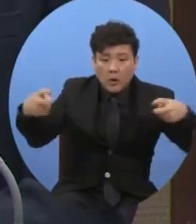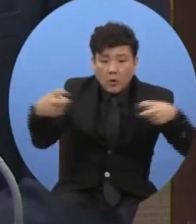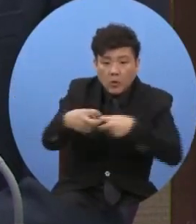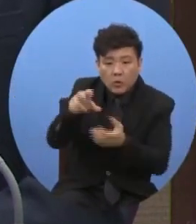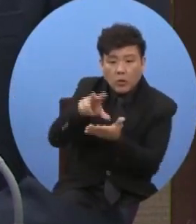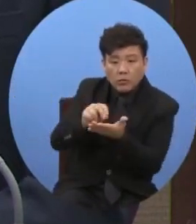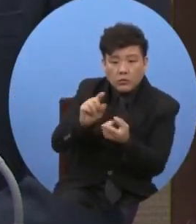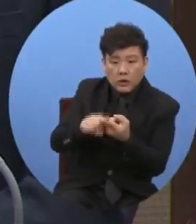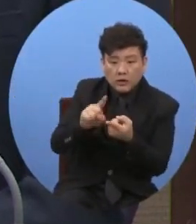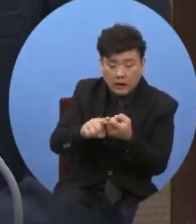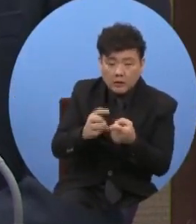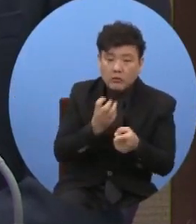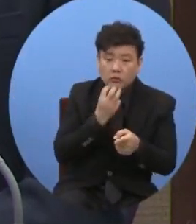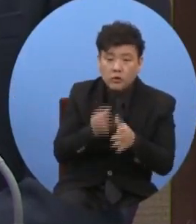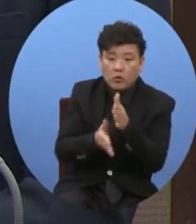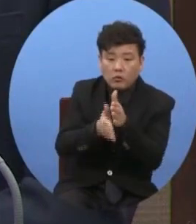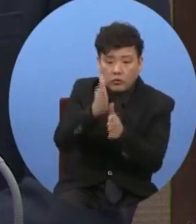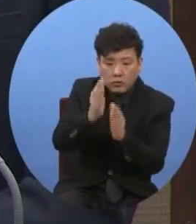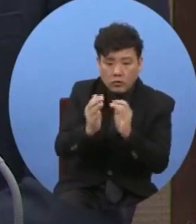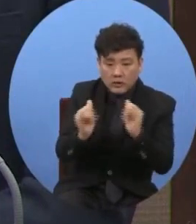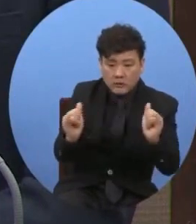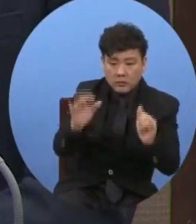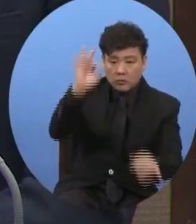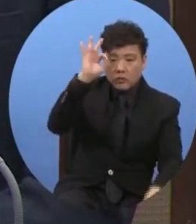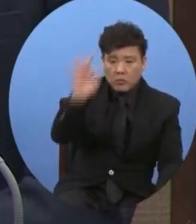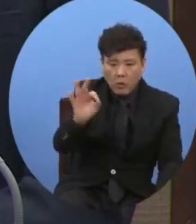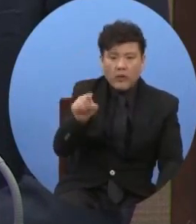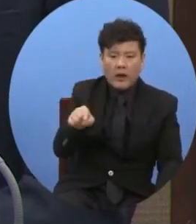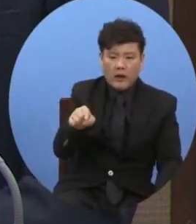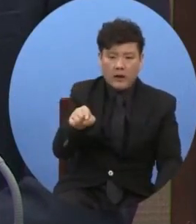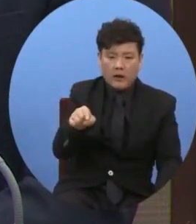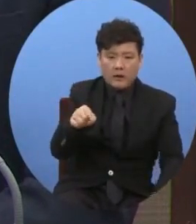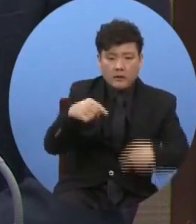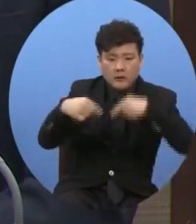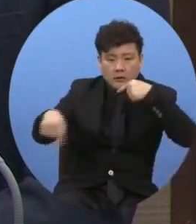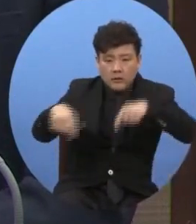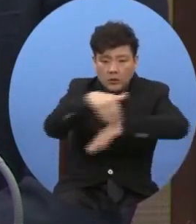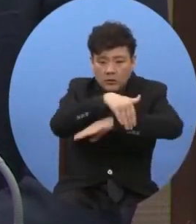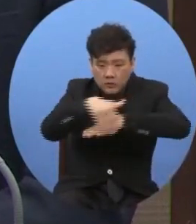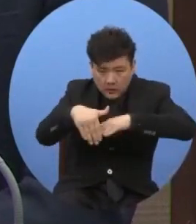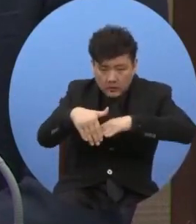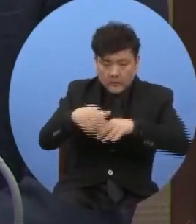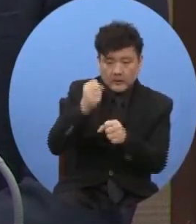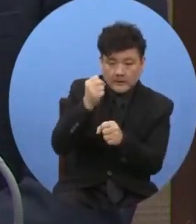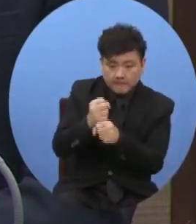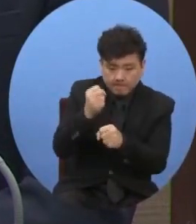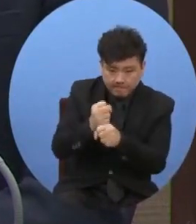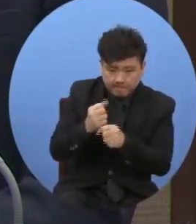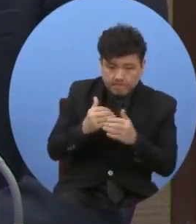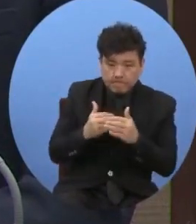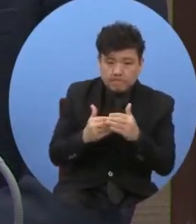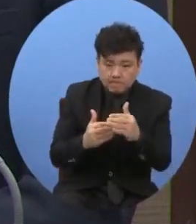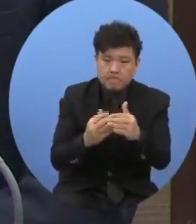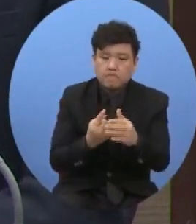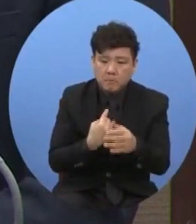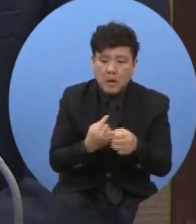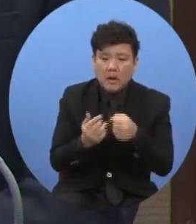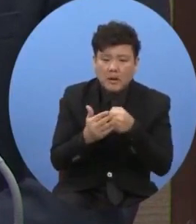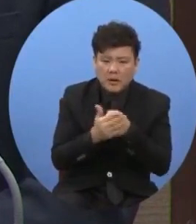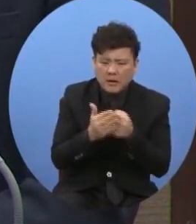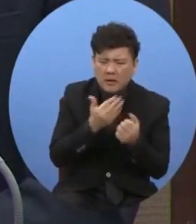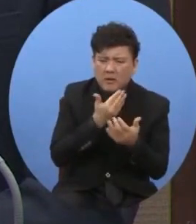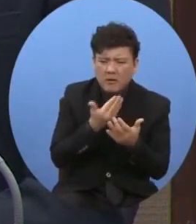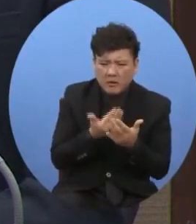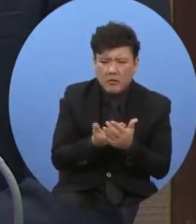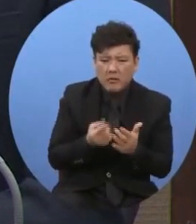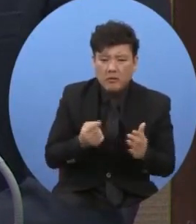한 서울시민으로 본다. 이런 원칙하에 모든 정책을 수립하고 시행하고 있기 때문에 신중해야 됩니다.